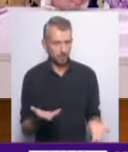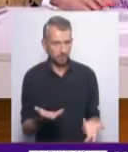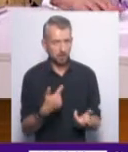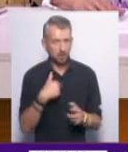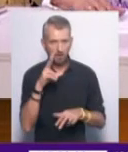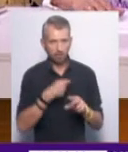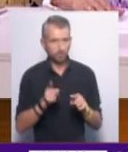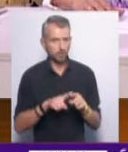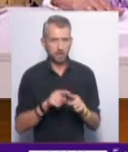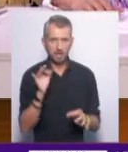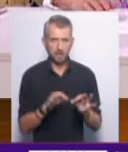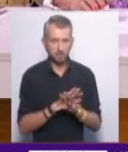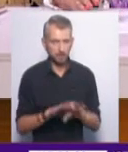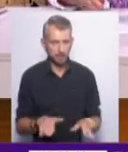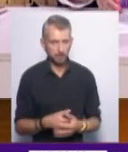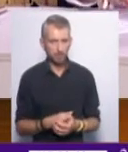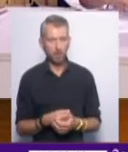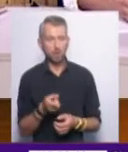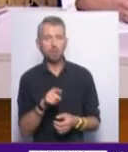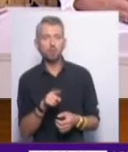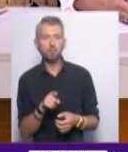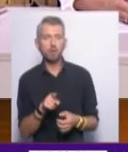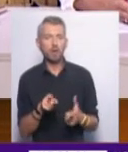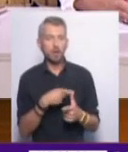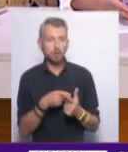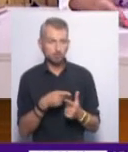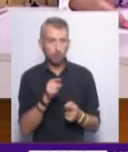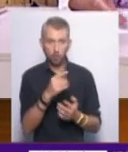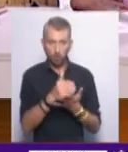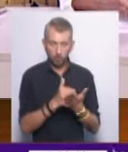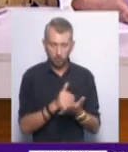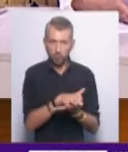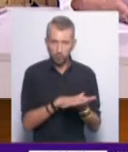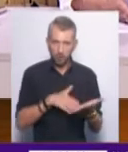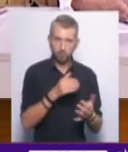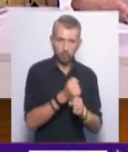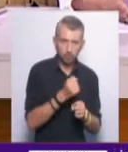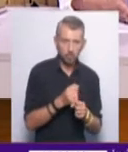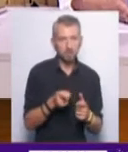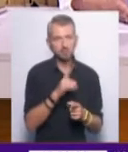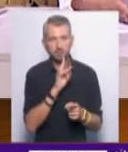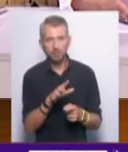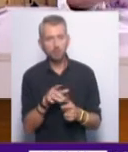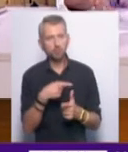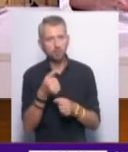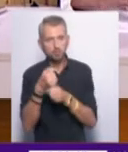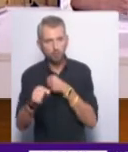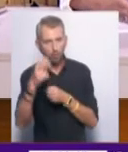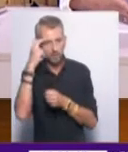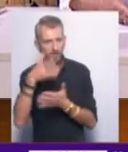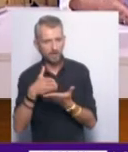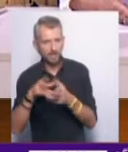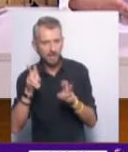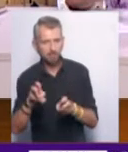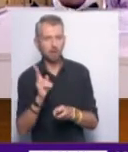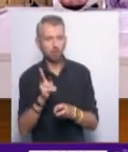рахую, несправедливо, тому чи відновлюємо ми цю програму, чи примушуємо там Київхліб і ті, хто